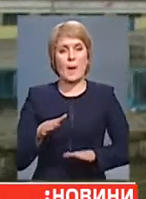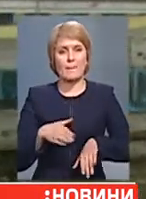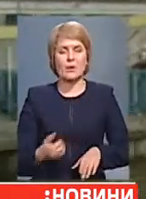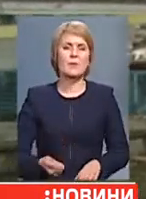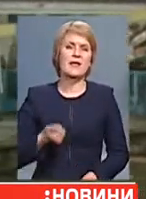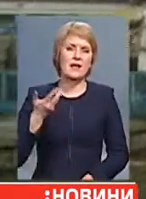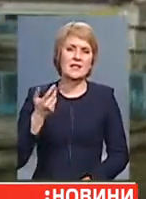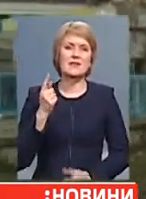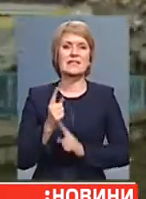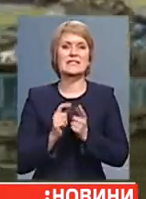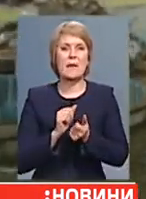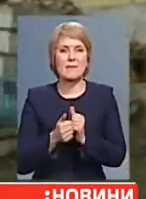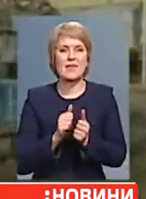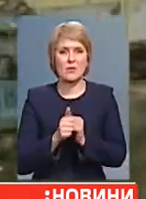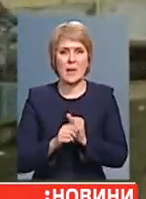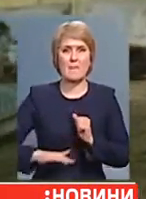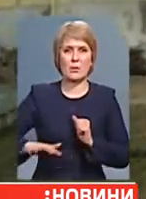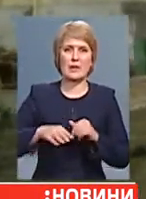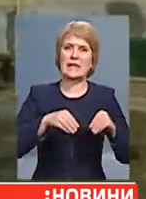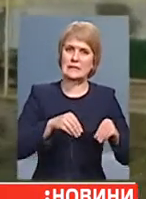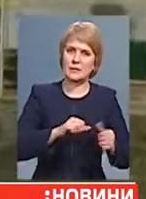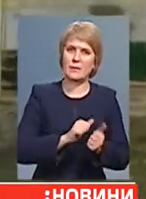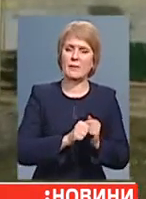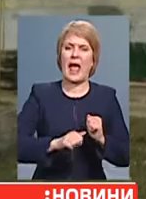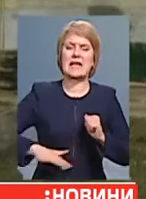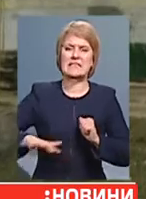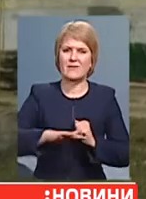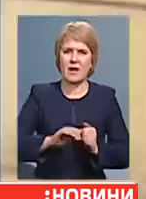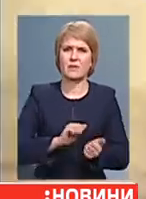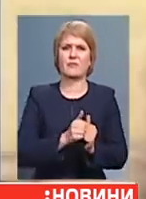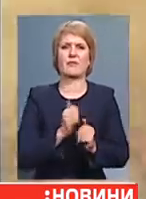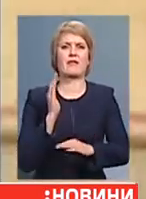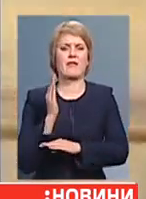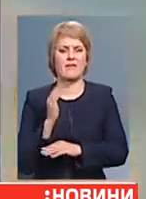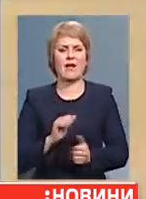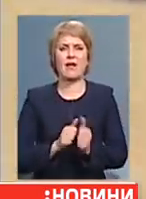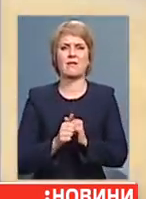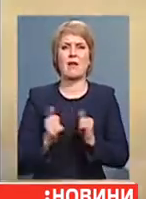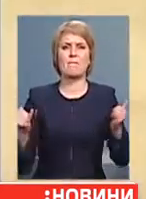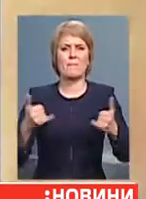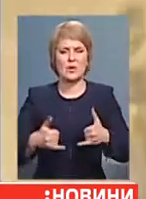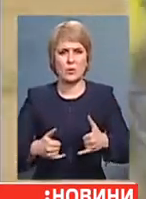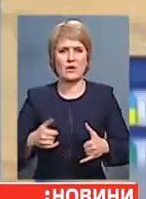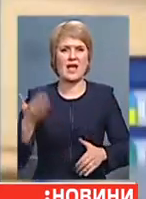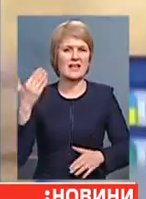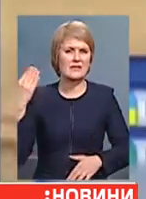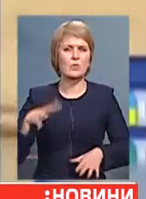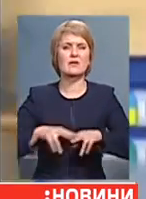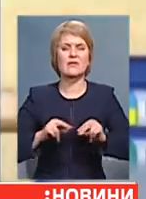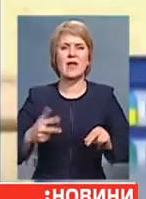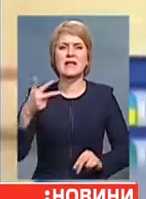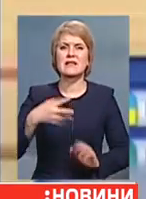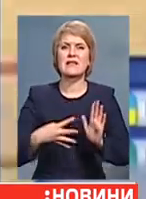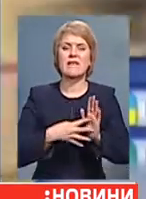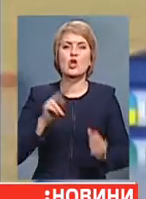разів змінювали покриття – земляне, асфальтове, дерев'яне, бетонне. У різні часи тут тренувалися 39 чемпіонів